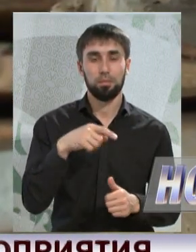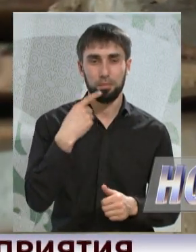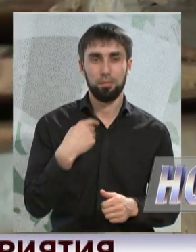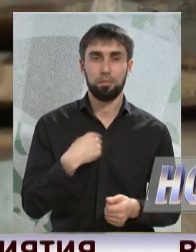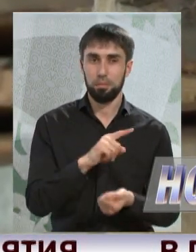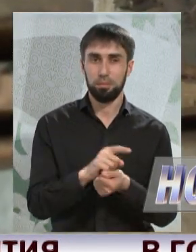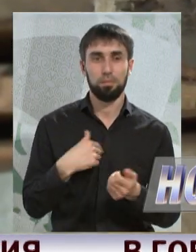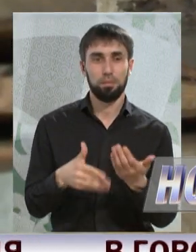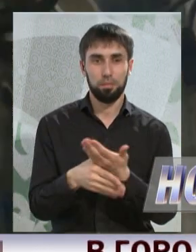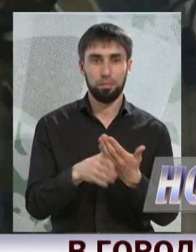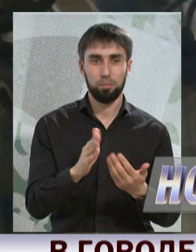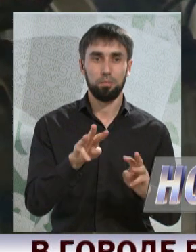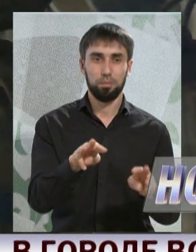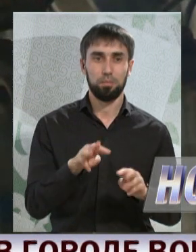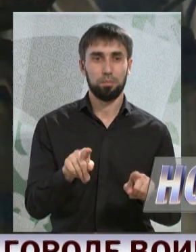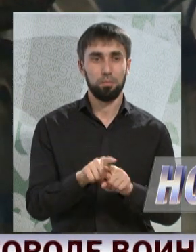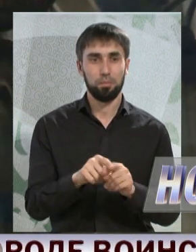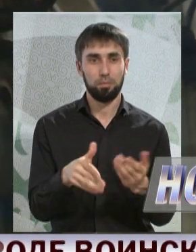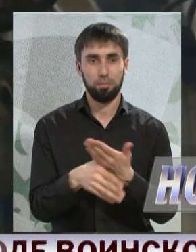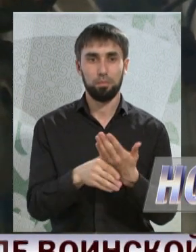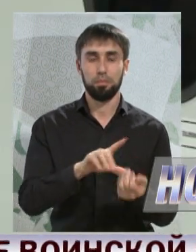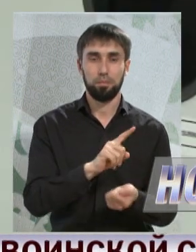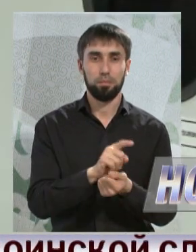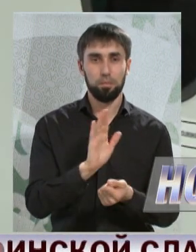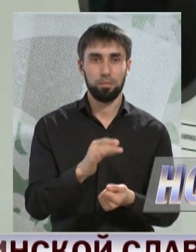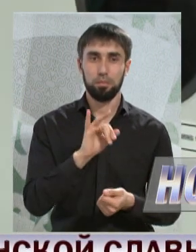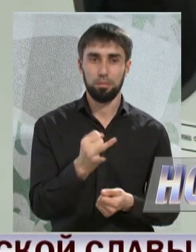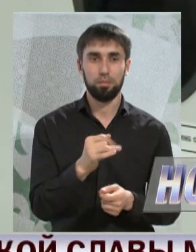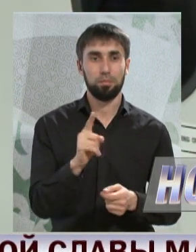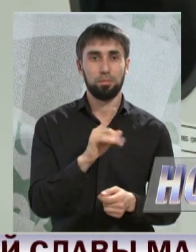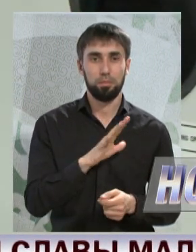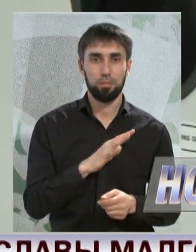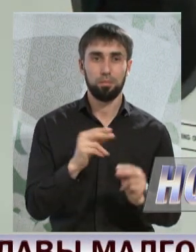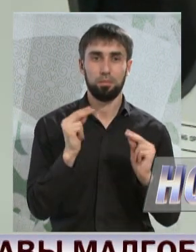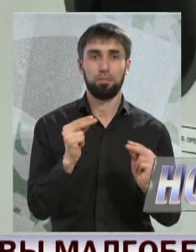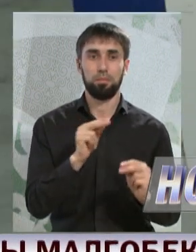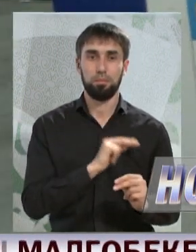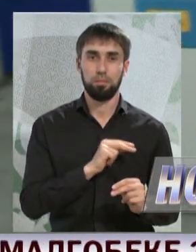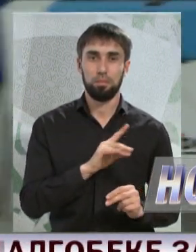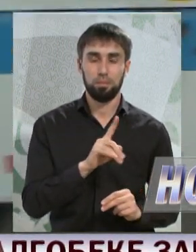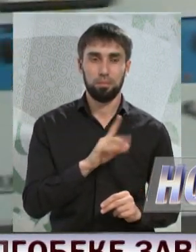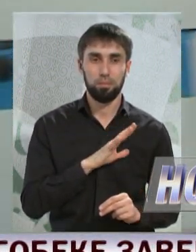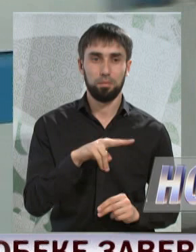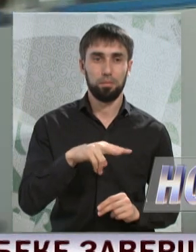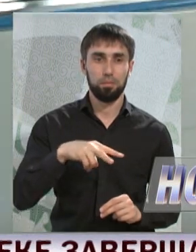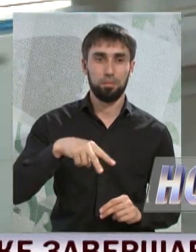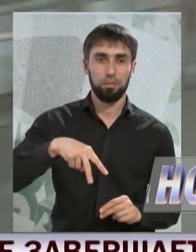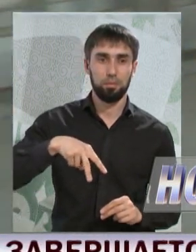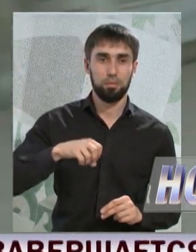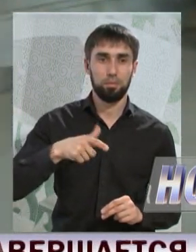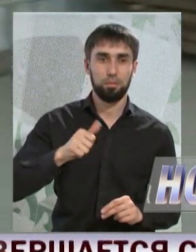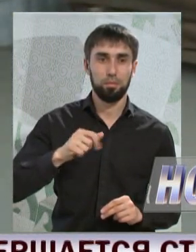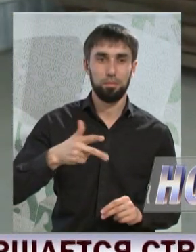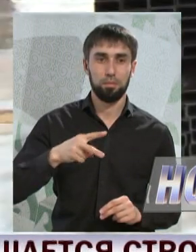правительства республики при условии, что компания наладит легальную и полностью прозрачную систему сбыта материалов и покажет себя